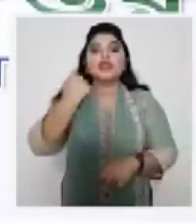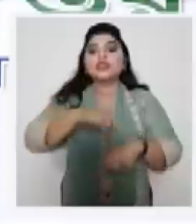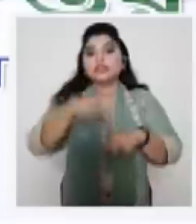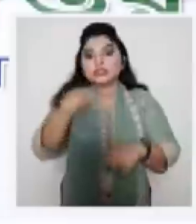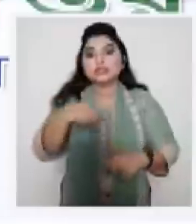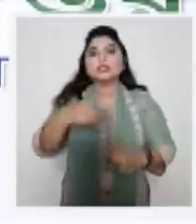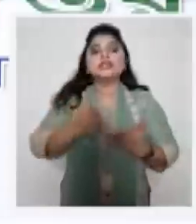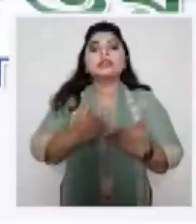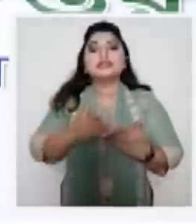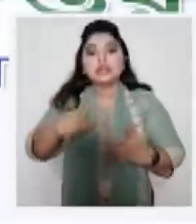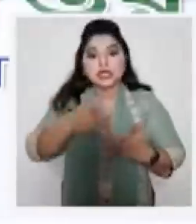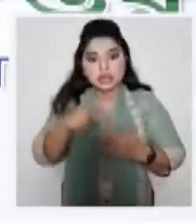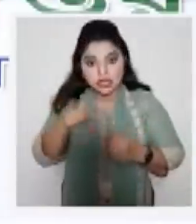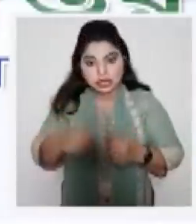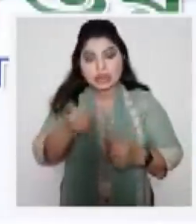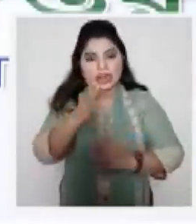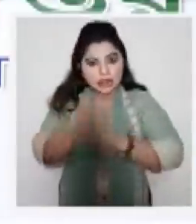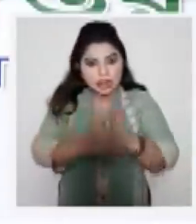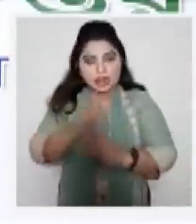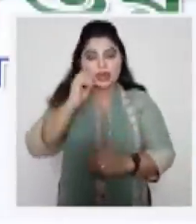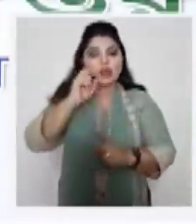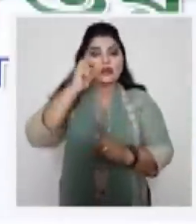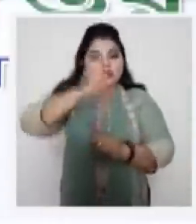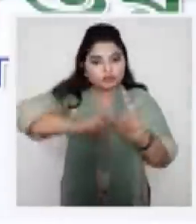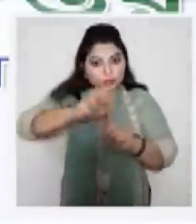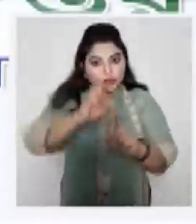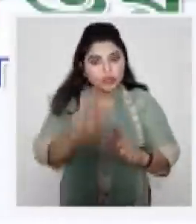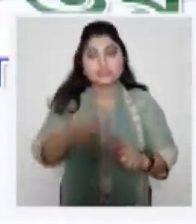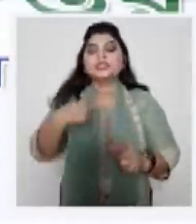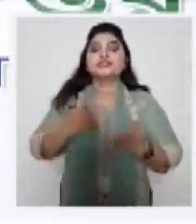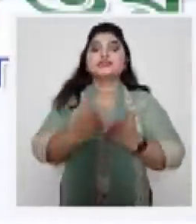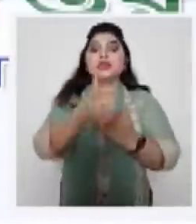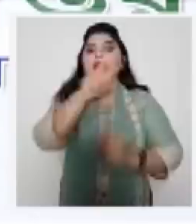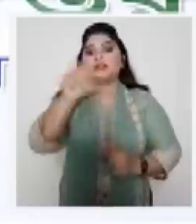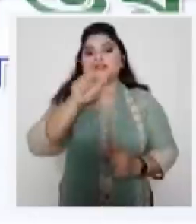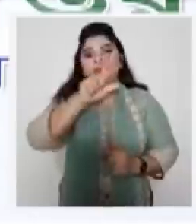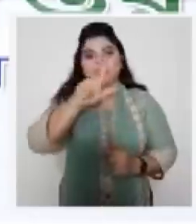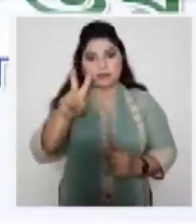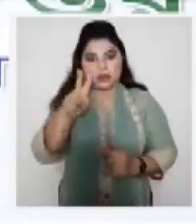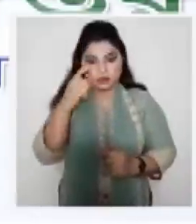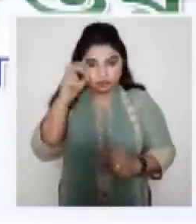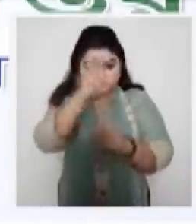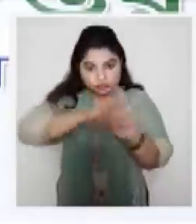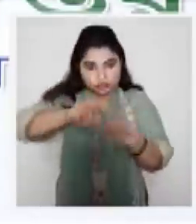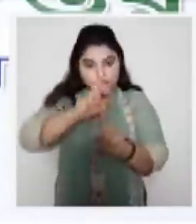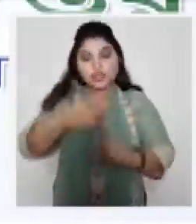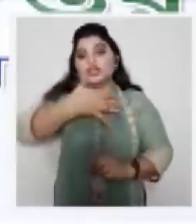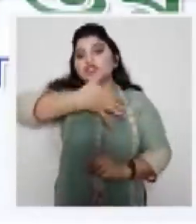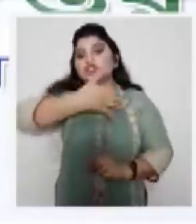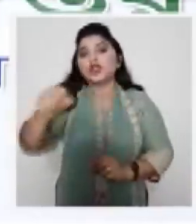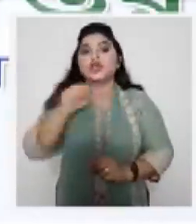স্ক্রিনিং বিমানবন্দরে হয়েছে 73 জন, 24 ঘন্টায় স্থলবন্দরে 457 জন এবং সমুদ্রবন্দরে 152 জন।